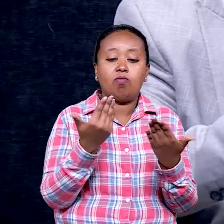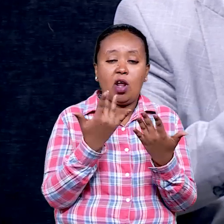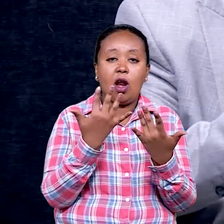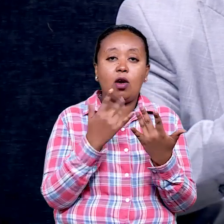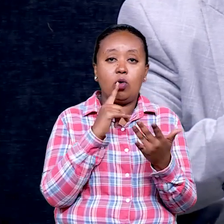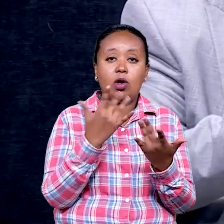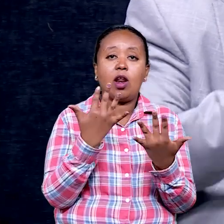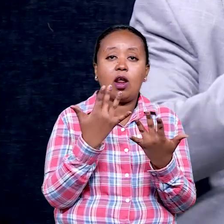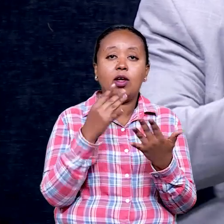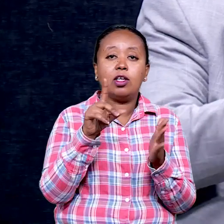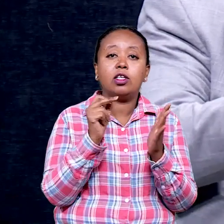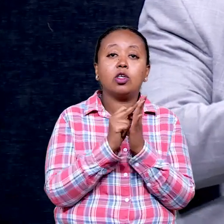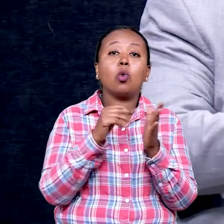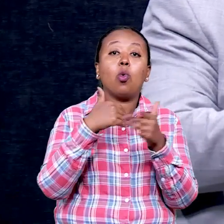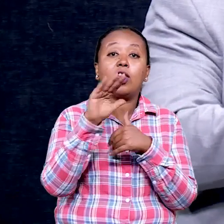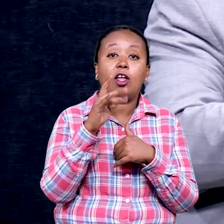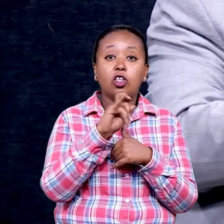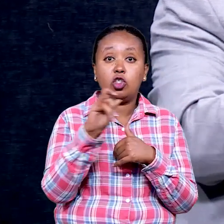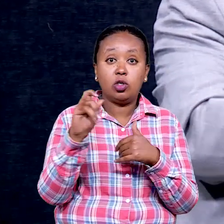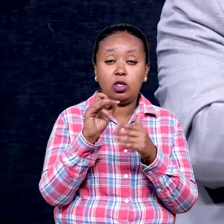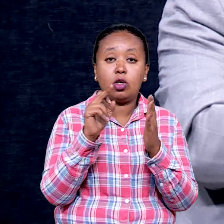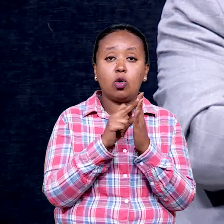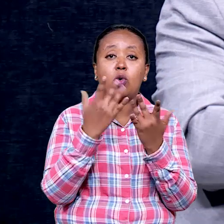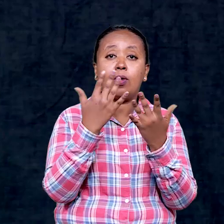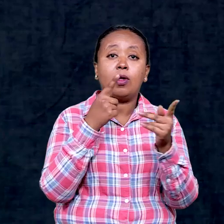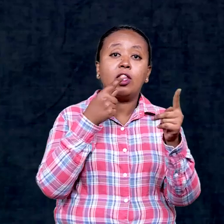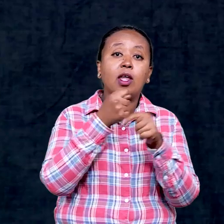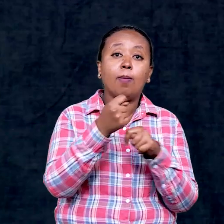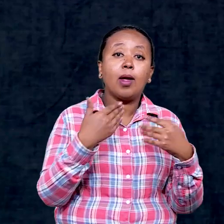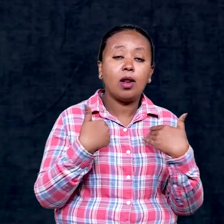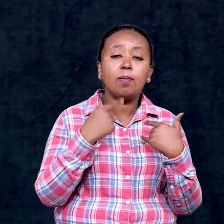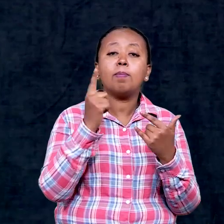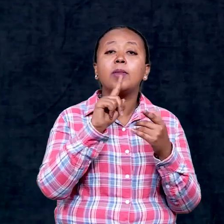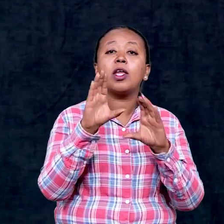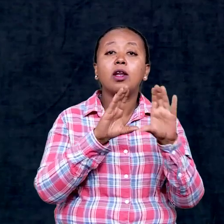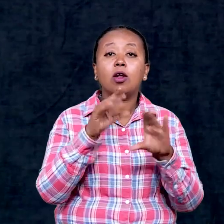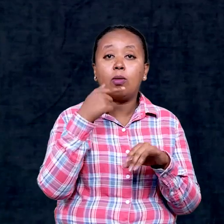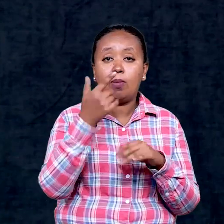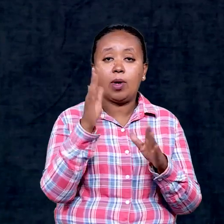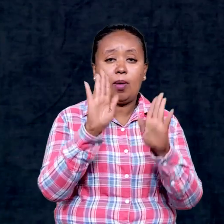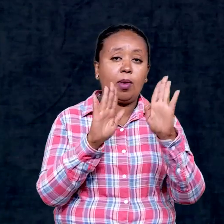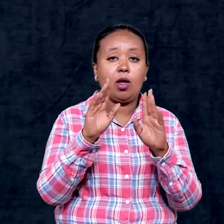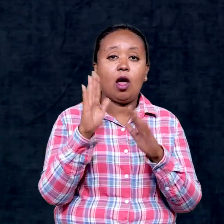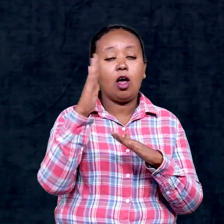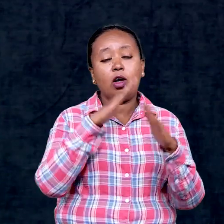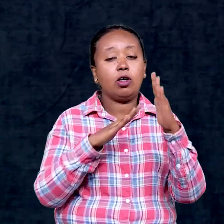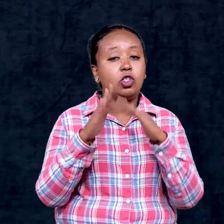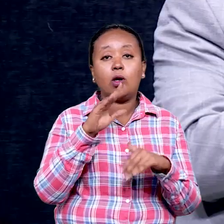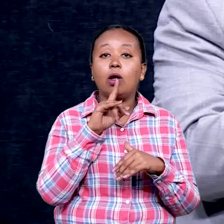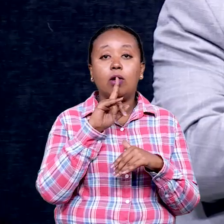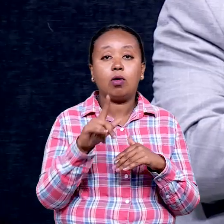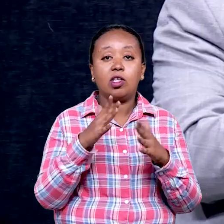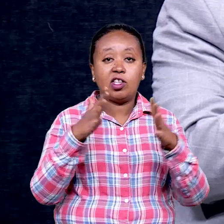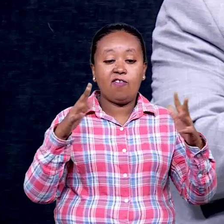ገና ህግ ወጣ እንጂ ህጉ እየተተገበረ እያለ ራሱ ምን እያደረጉ ነው የሚለውን ለመገምገም አስቸጋሪ ነው፣ ሰፊ